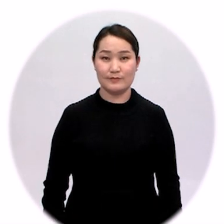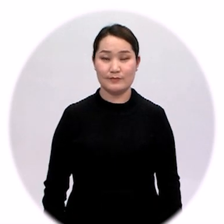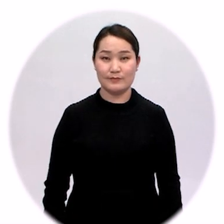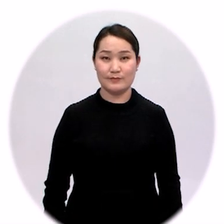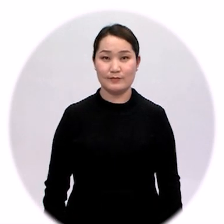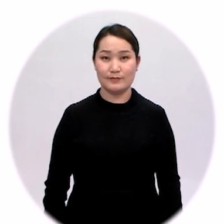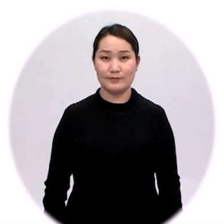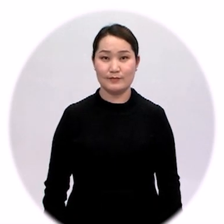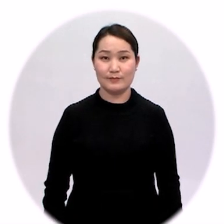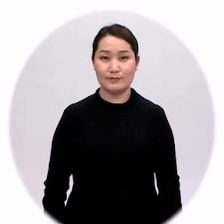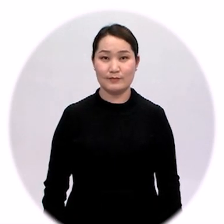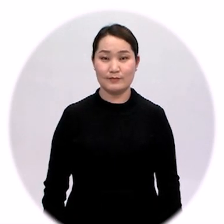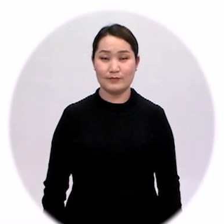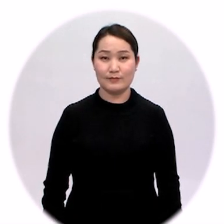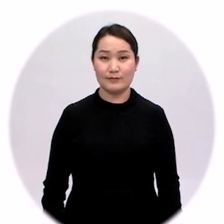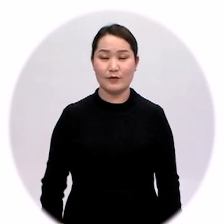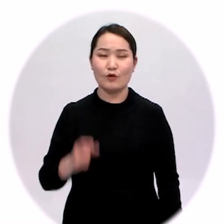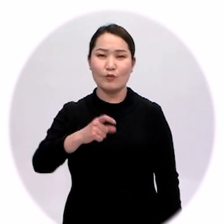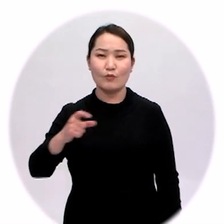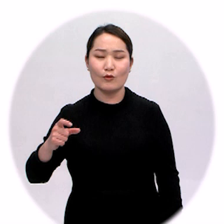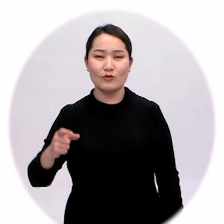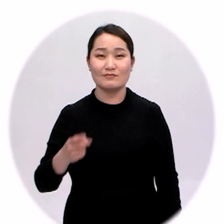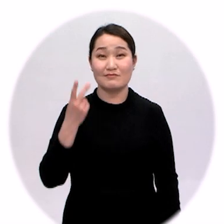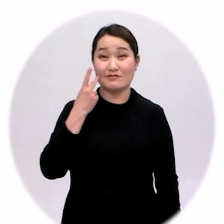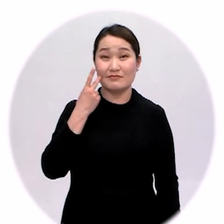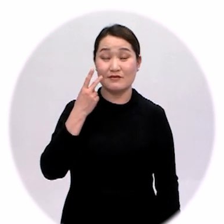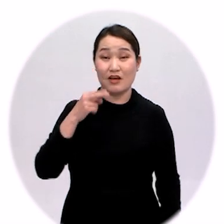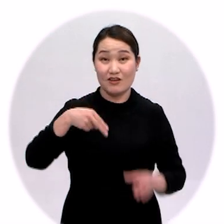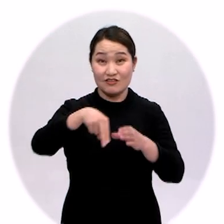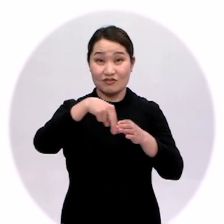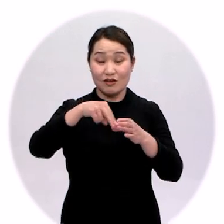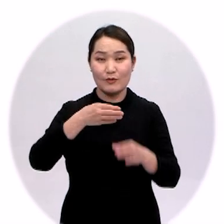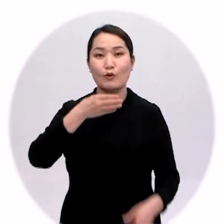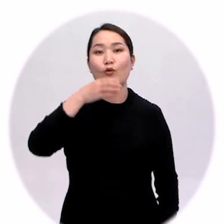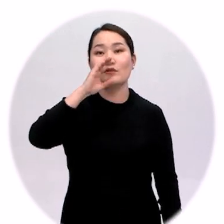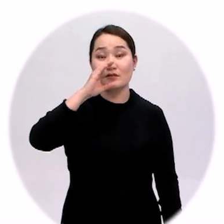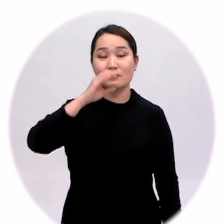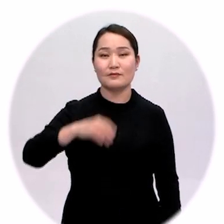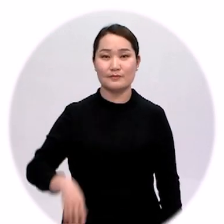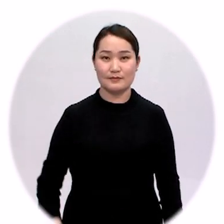байна. За, ихэнх хүмүүс өглөө кофе уудаг, тийм үү хүүхдүүдээ?